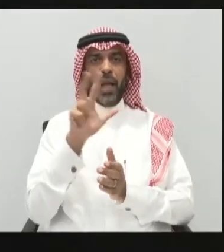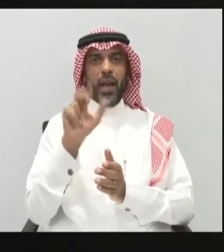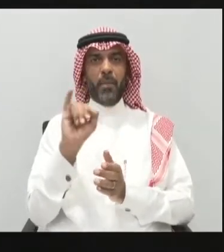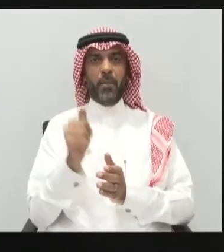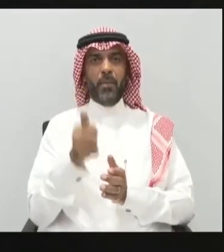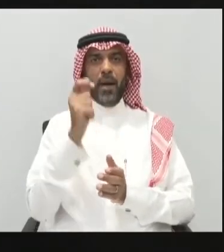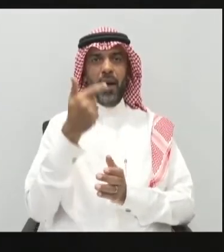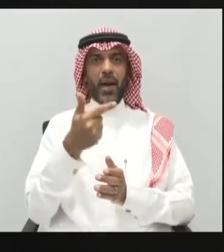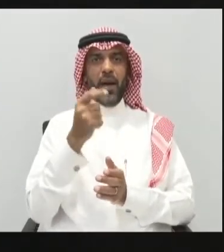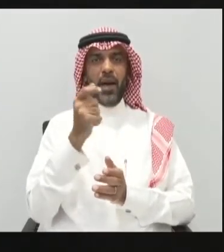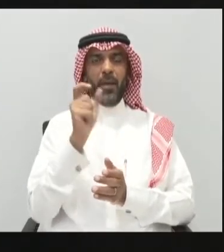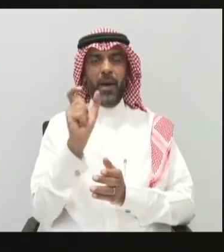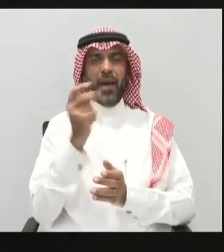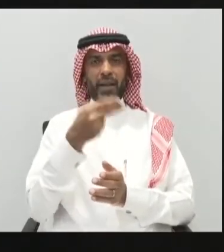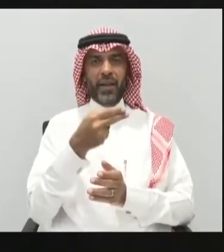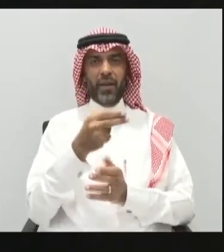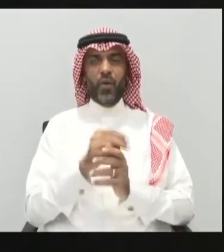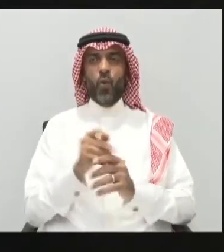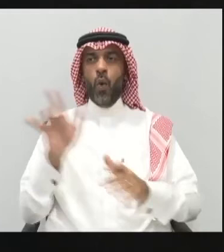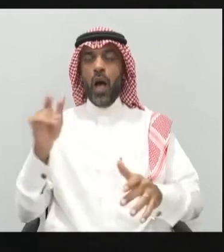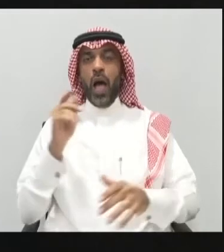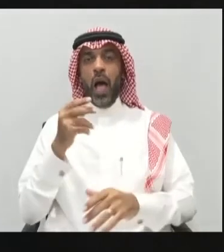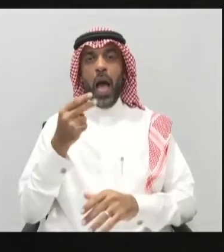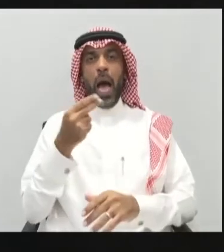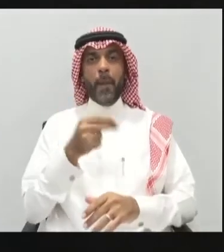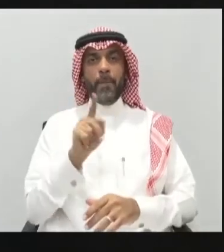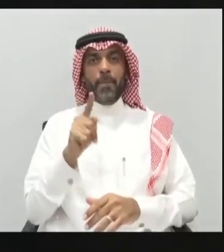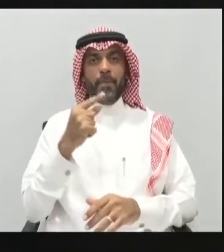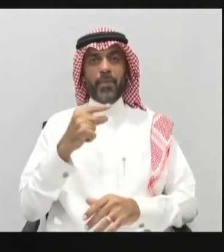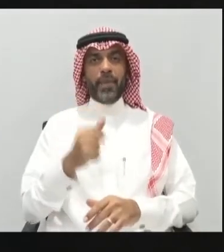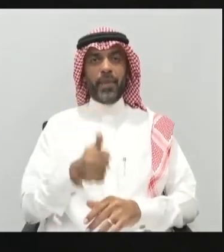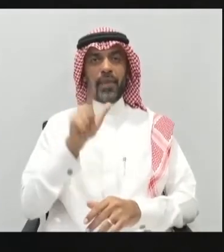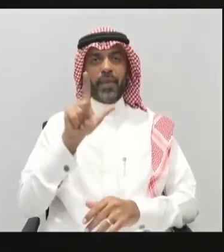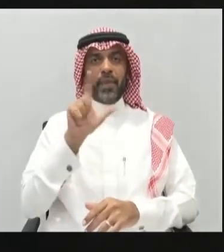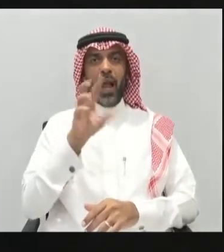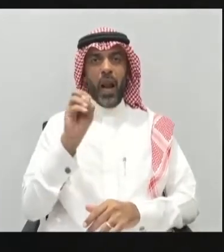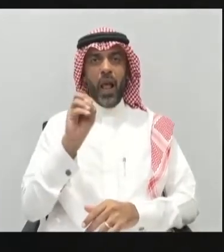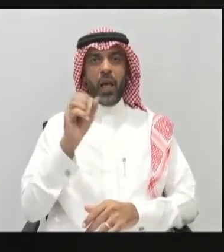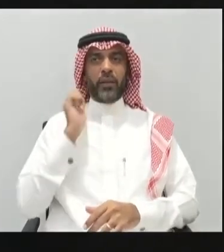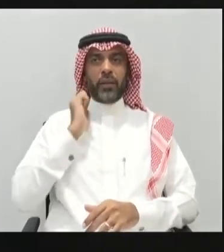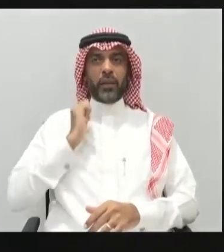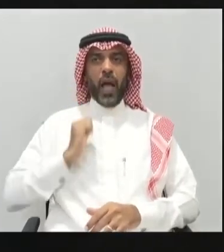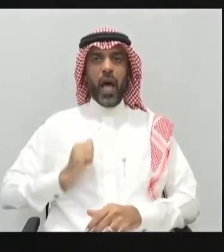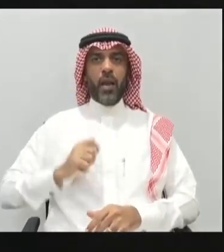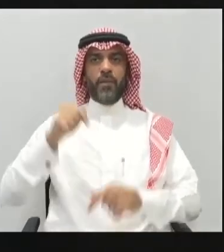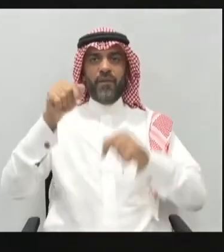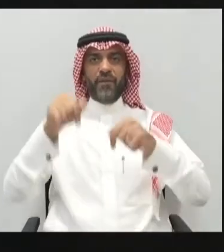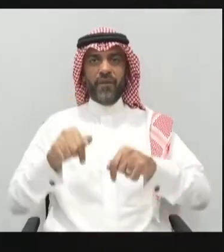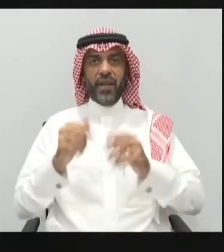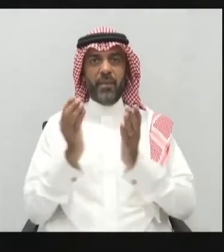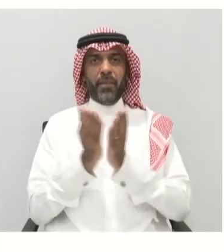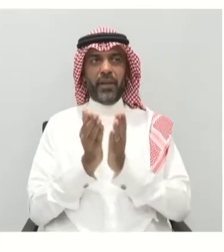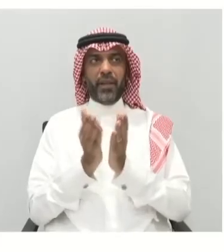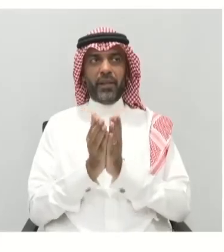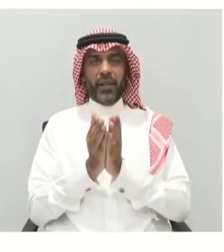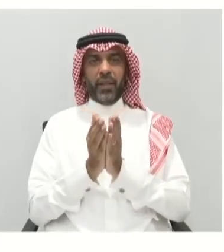وعبد الله طالب في مدرسه محمد المانع اذا عبد الله متفوق صح ولا